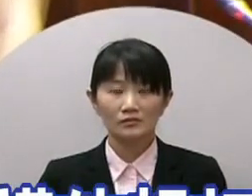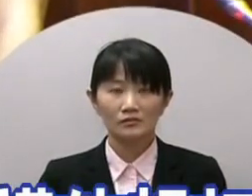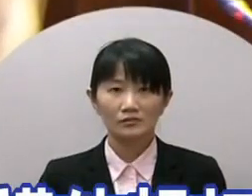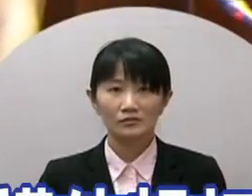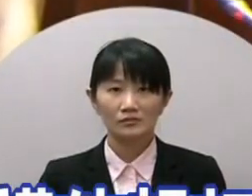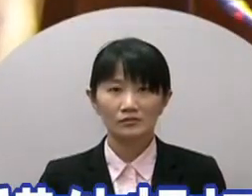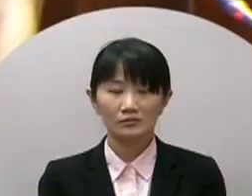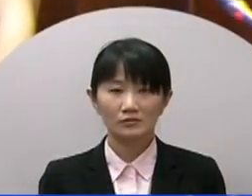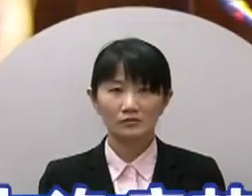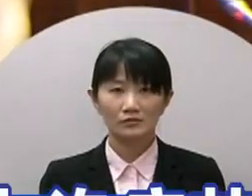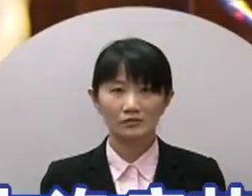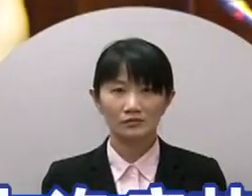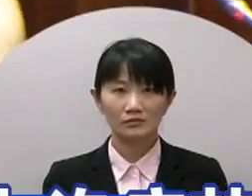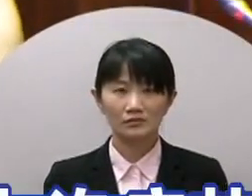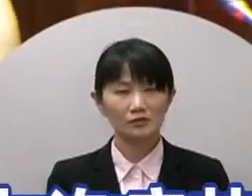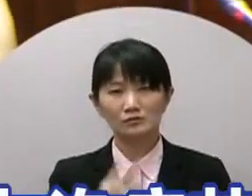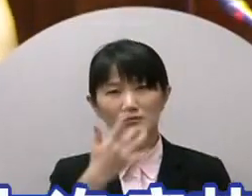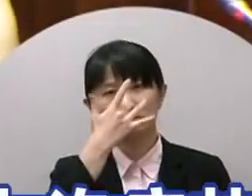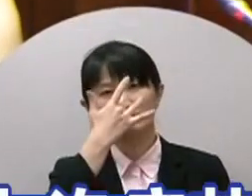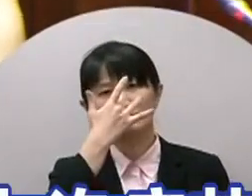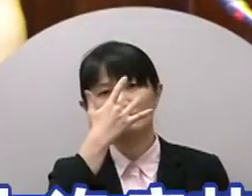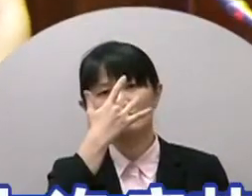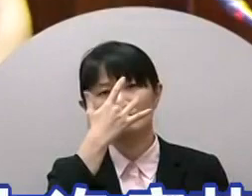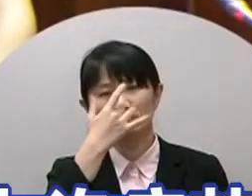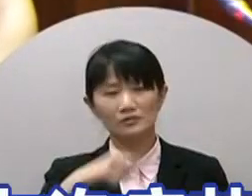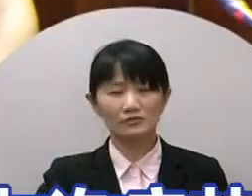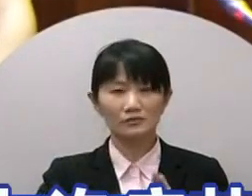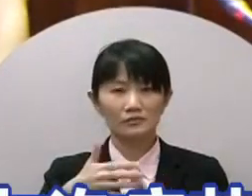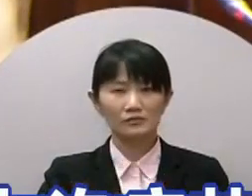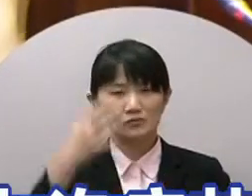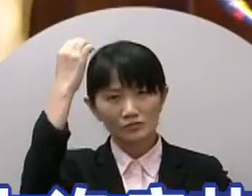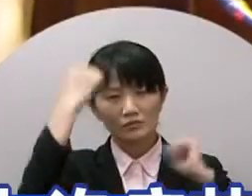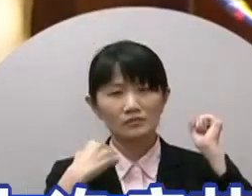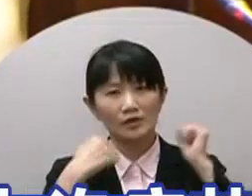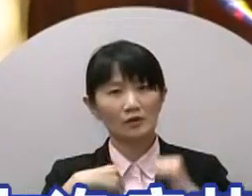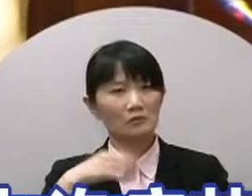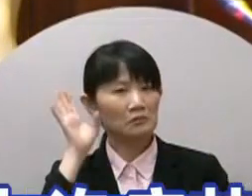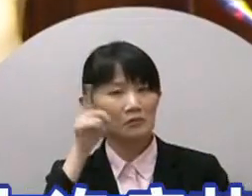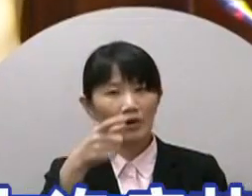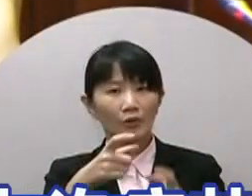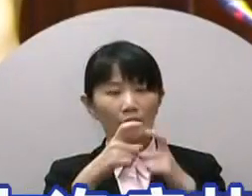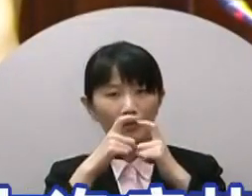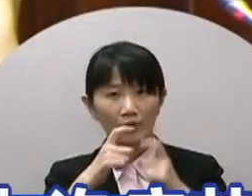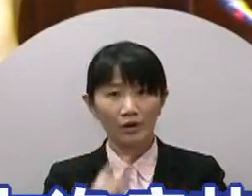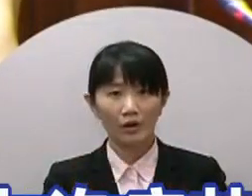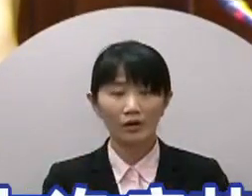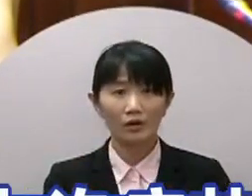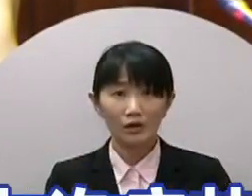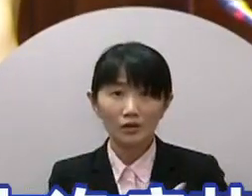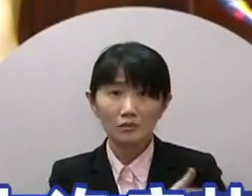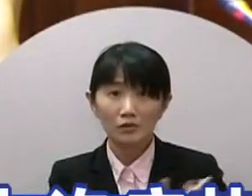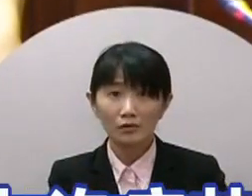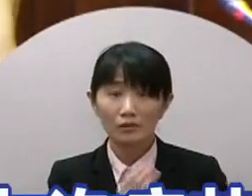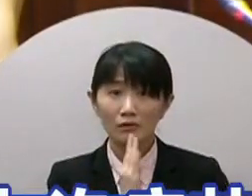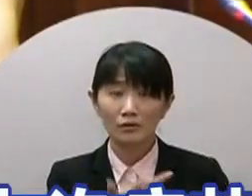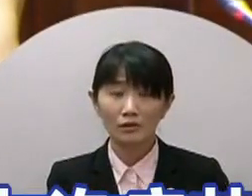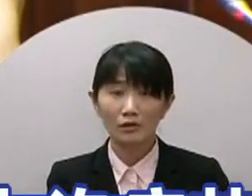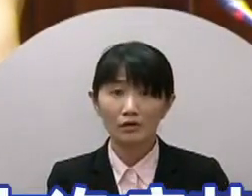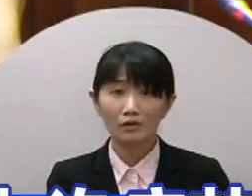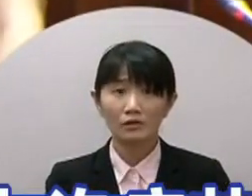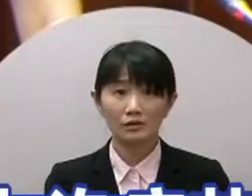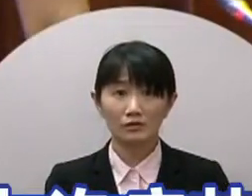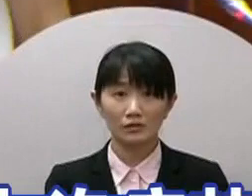苗，其实他 我听不懂那个院长，我早上听你回答，你的意思是说他没有疫苗？他没有疫